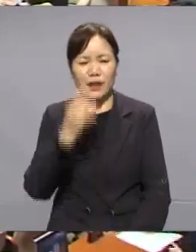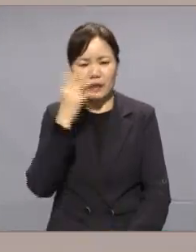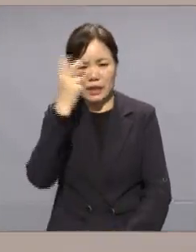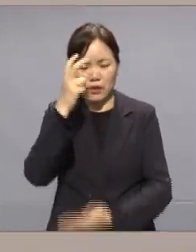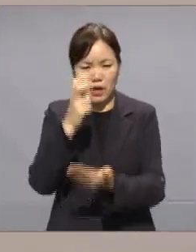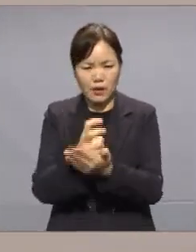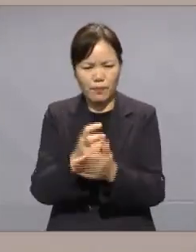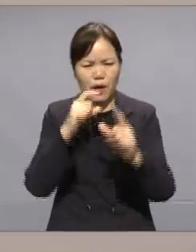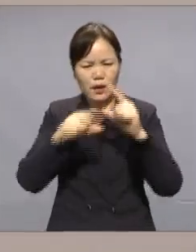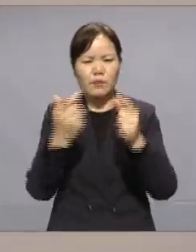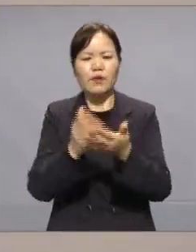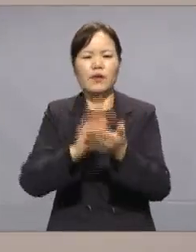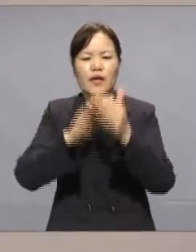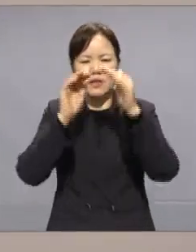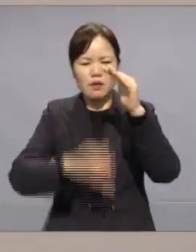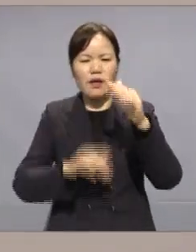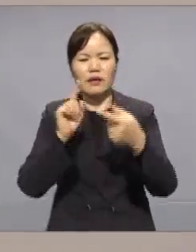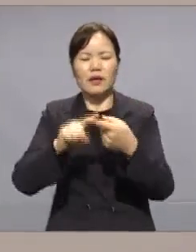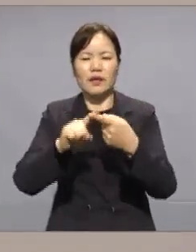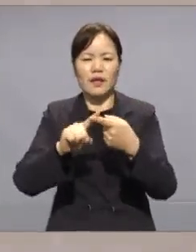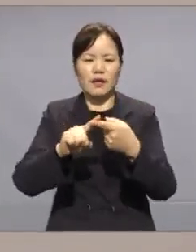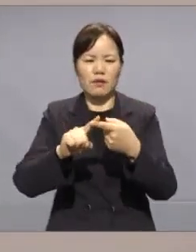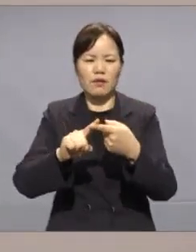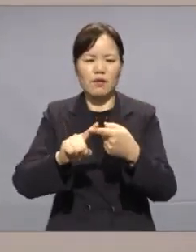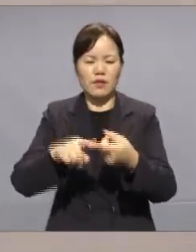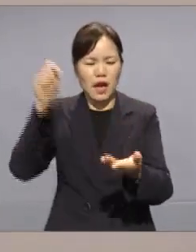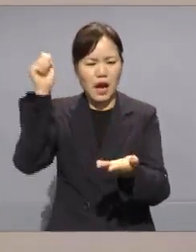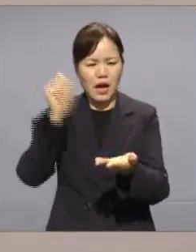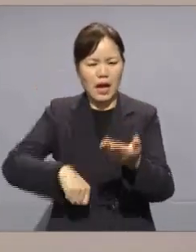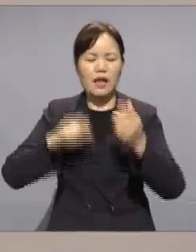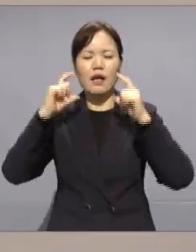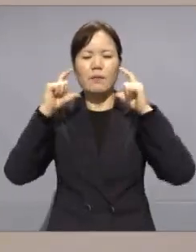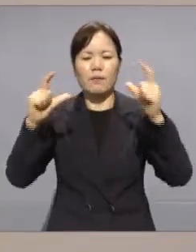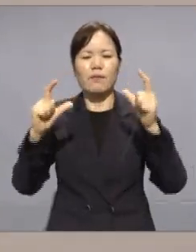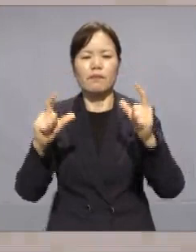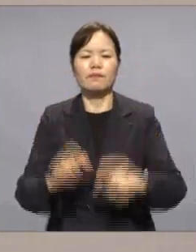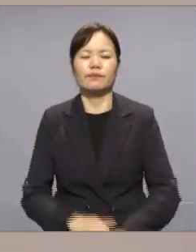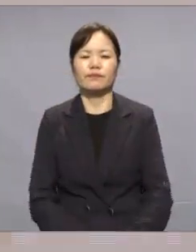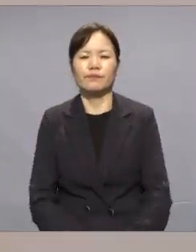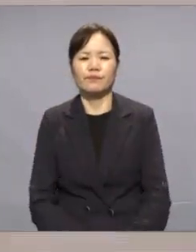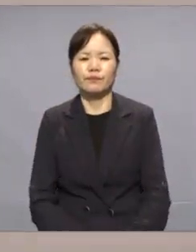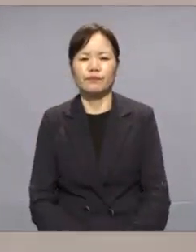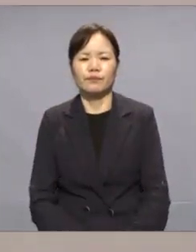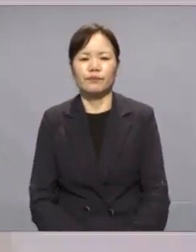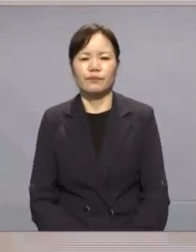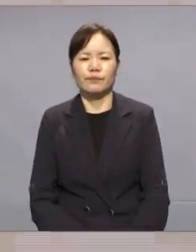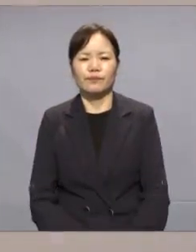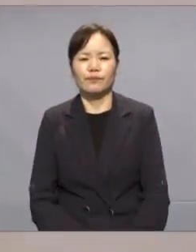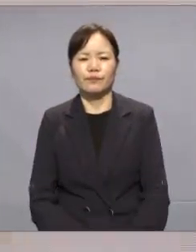양곡관리법 일부 개정 법률안 대안에 대한 수정안은 가결되었음을 선포합니다.